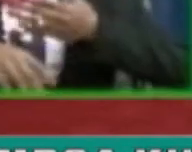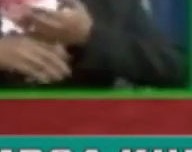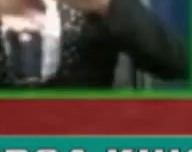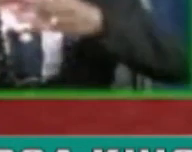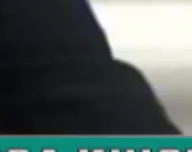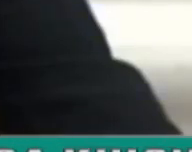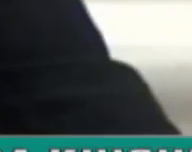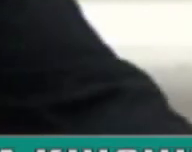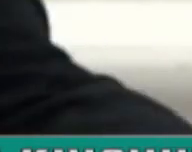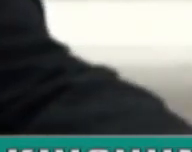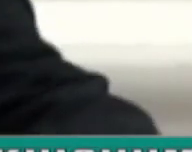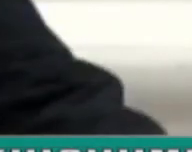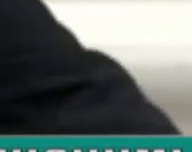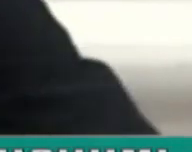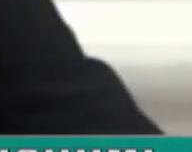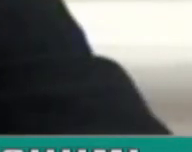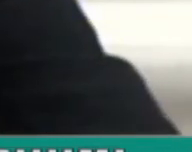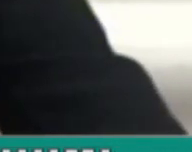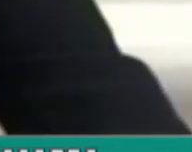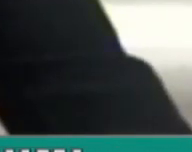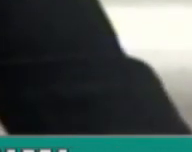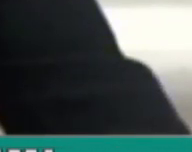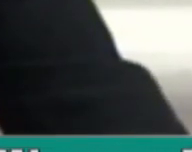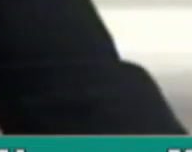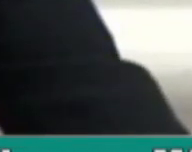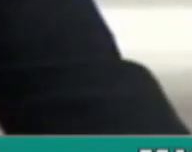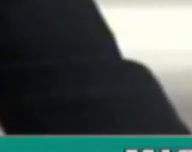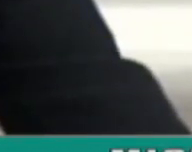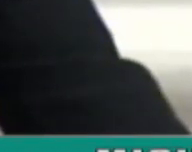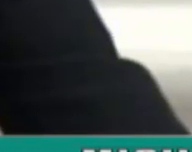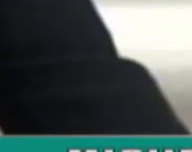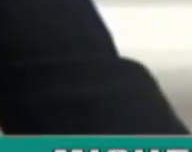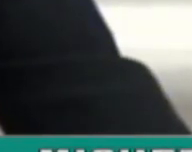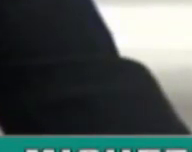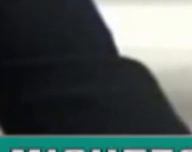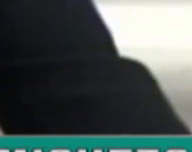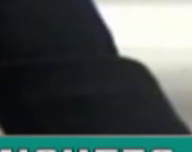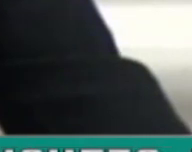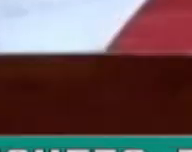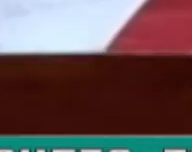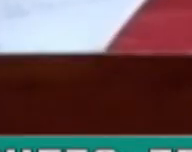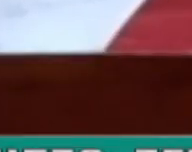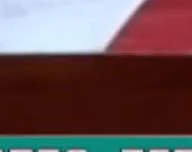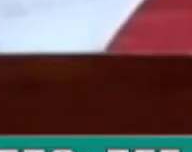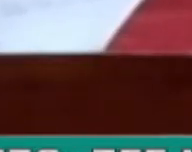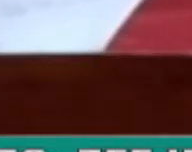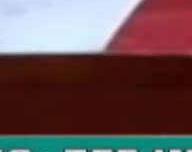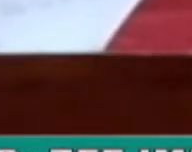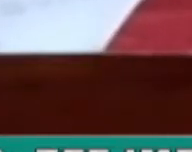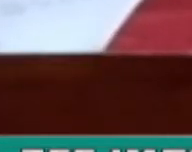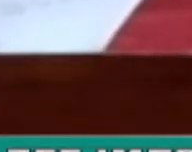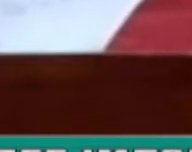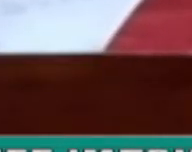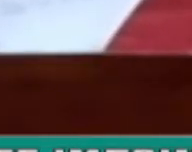Akijibu swali katika kikao cha baraza la wawakilishi juu ya hatua za serikali za kupambana na ugonjwa huo, naibu waziri wa afya Mheshimiwa Harusi